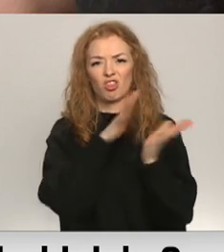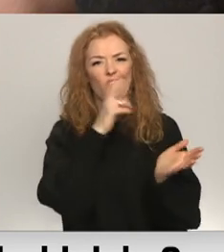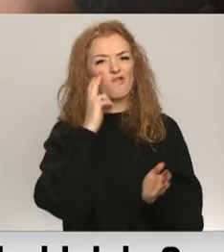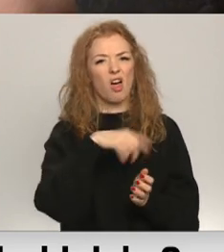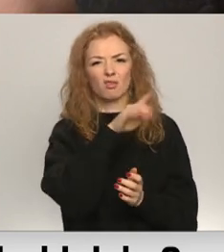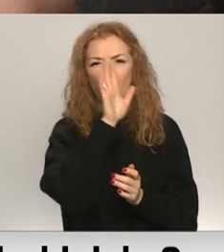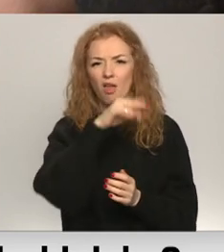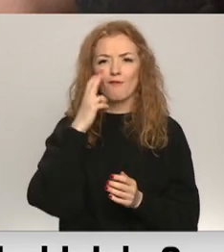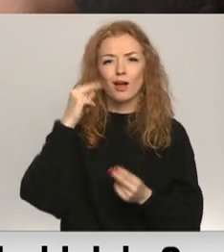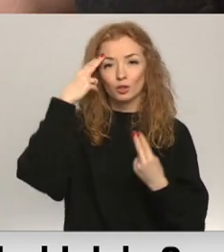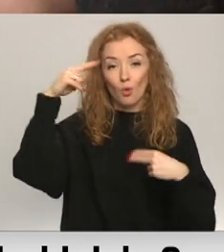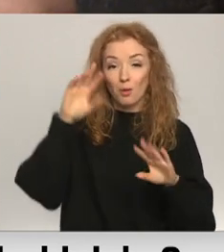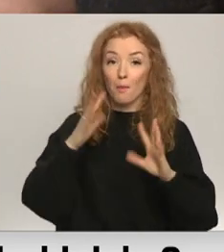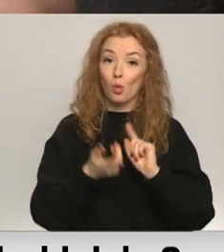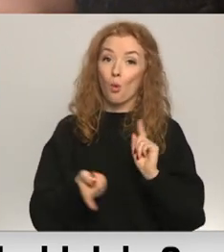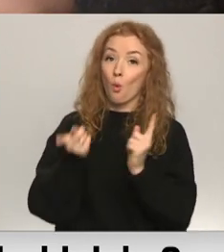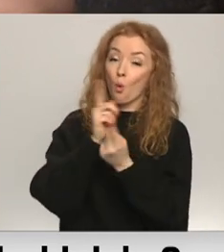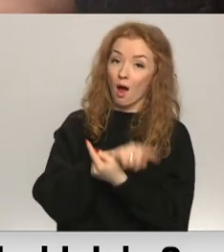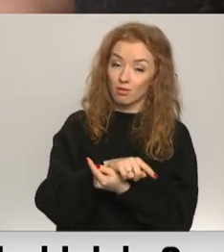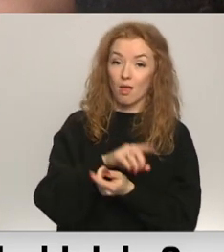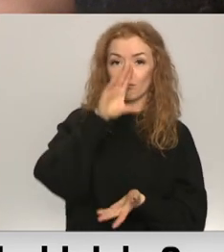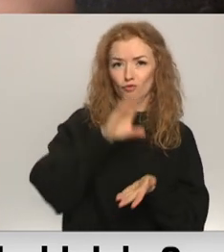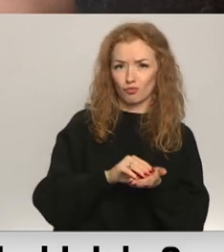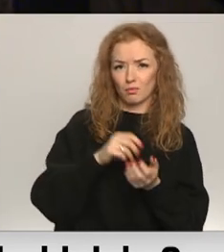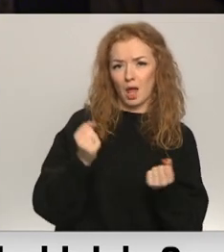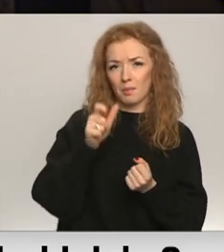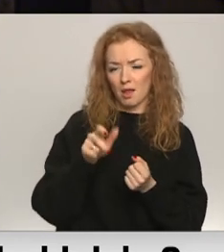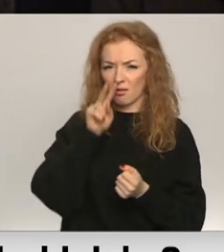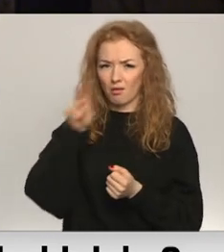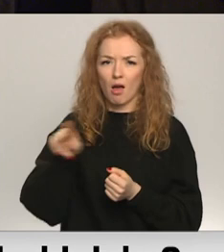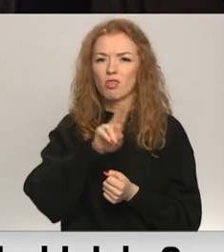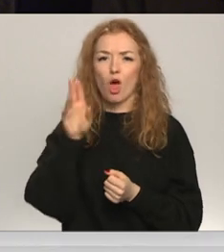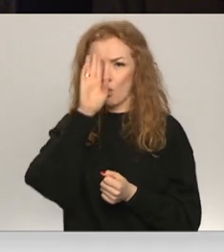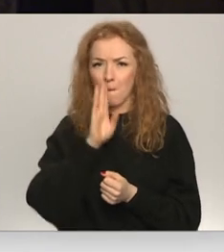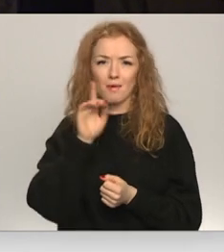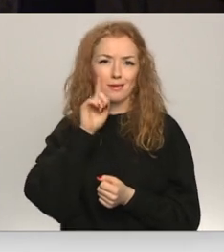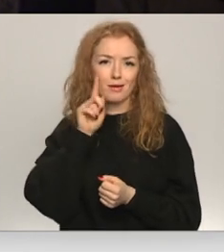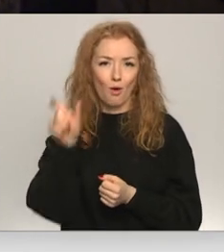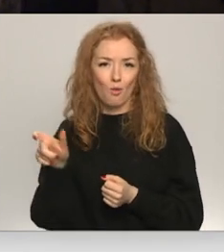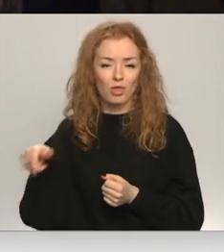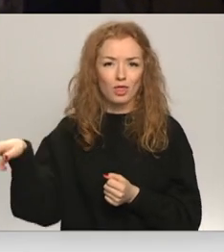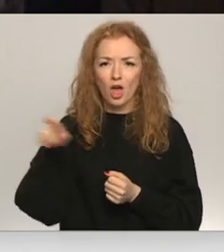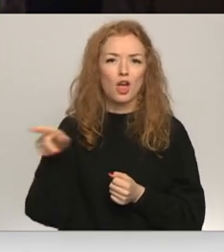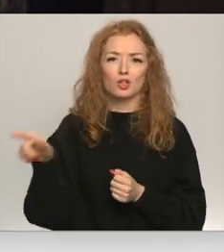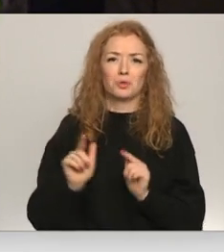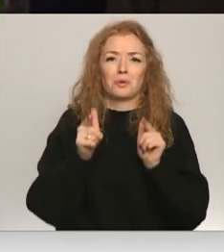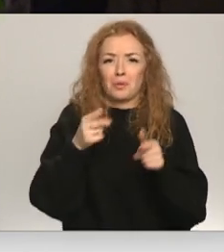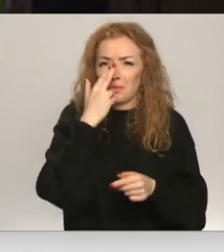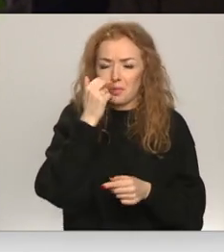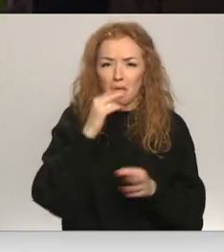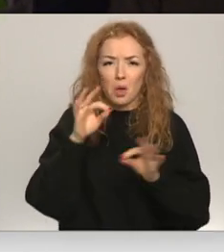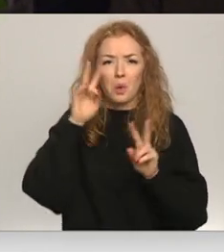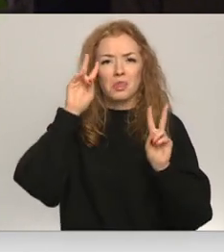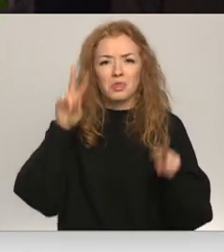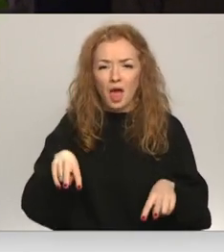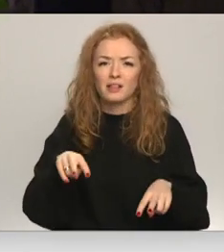Savukārt pieredzējušie darbinieki jaunos uzskata par nenopietniem. Viņi startē darba tirgu, neko vēl nav sasnieguši, neko nemāk, nav nekādas pieredzes un uzreiz